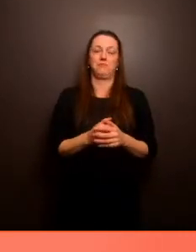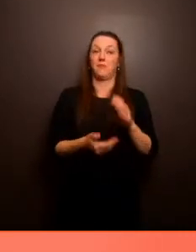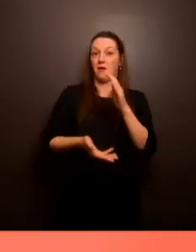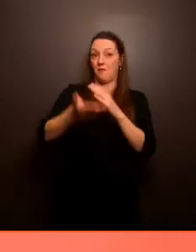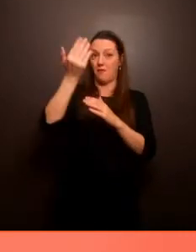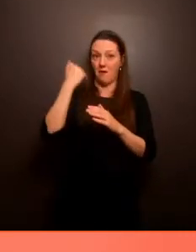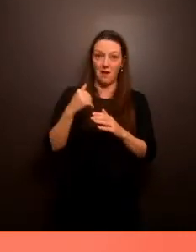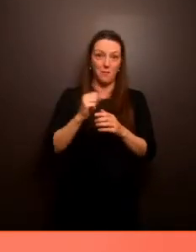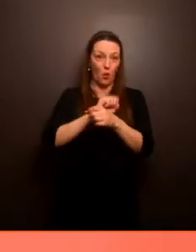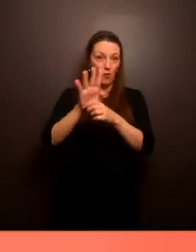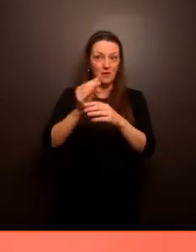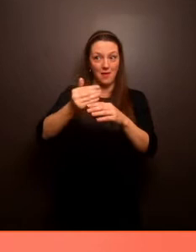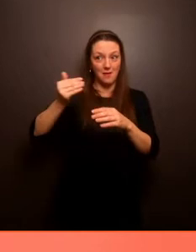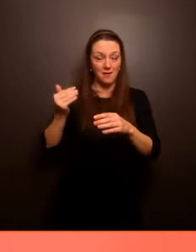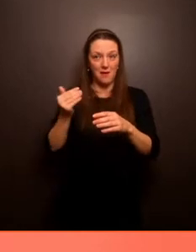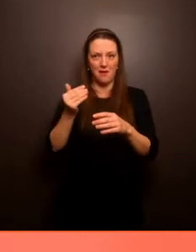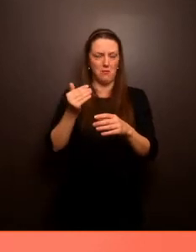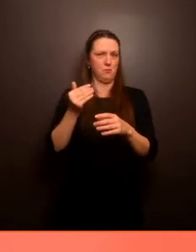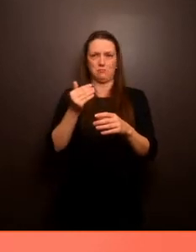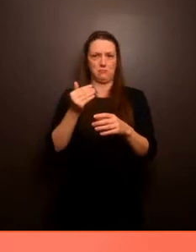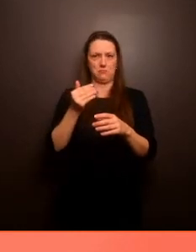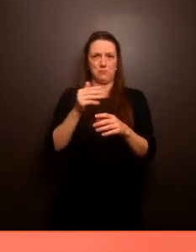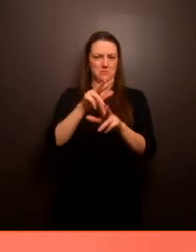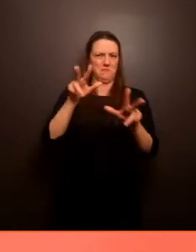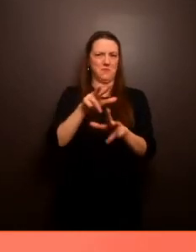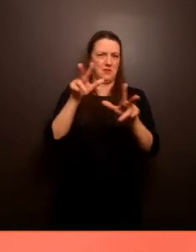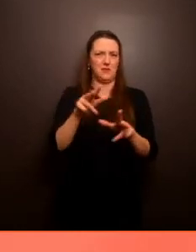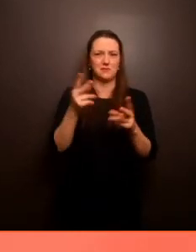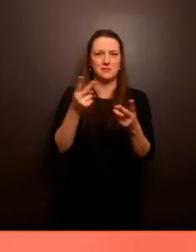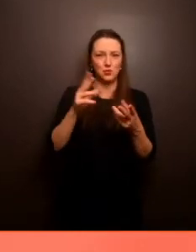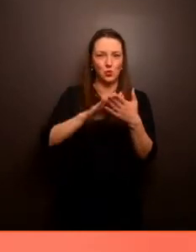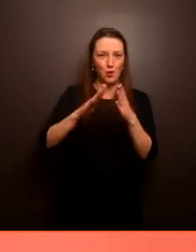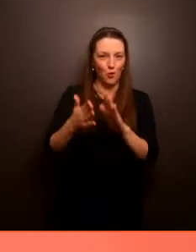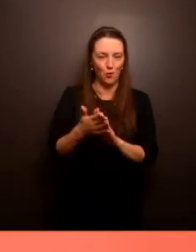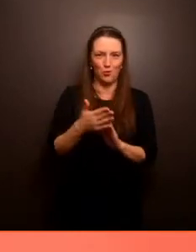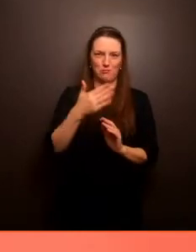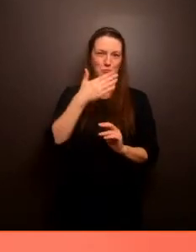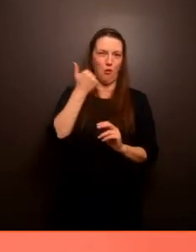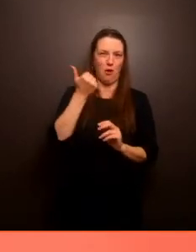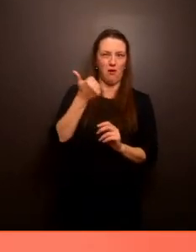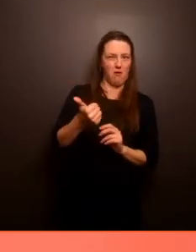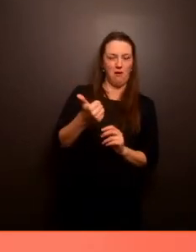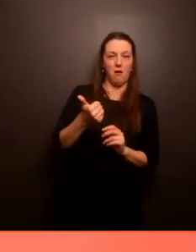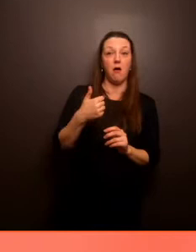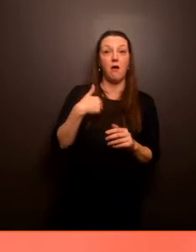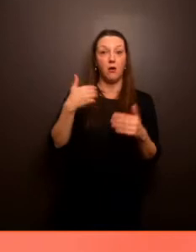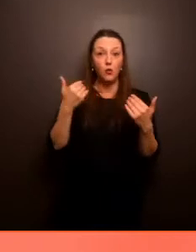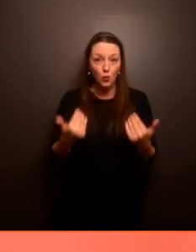perioodile, siis sellel ehk ei olekski väga positiivselt vaadatud. Ehk siis minu jaoks võib-olla selline väga